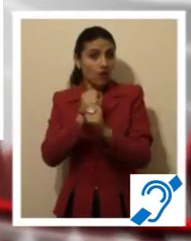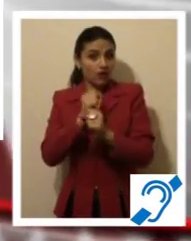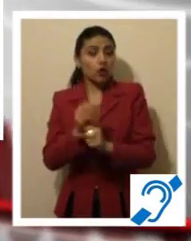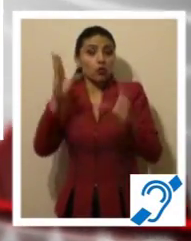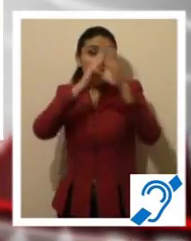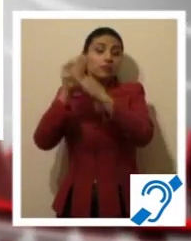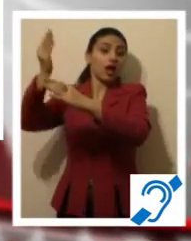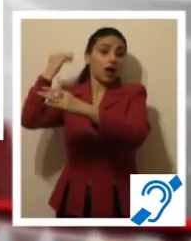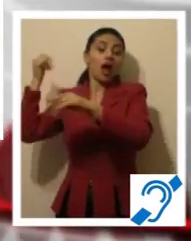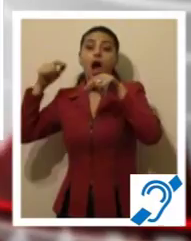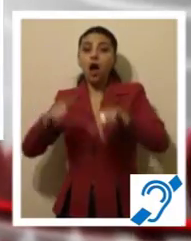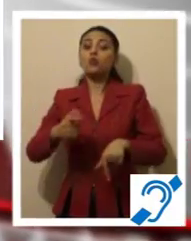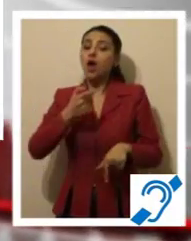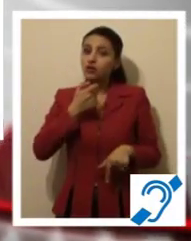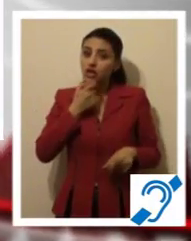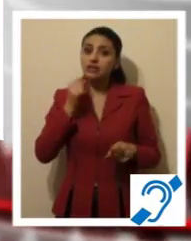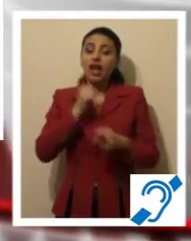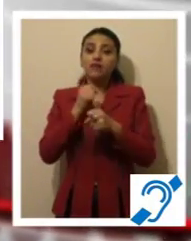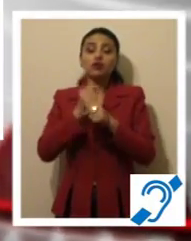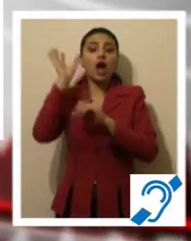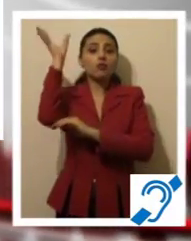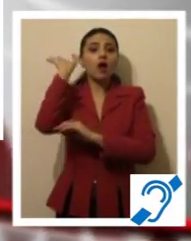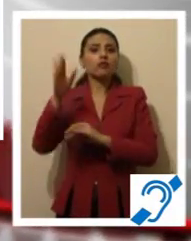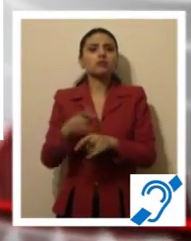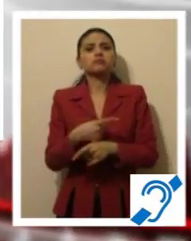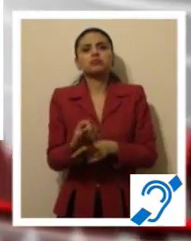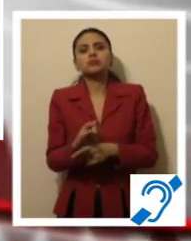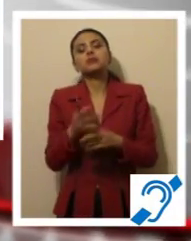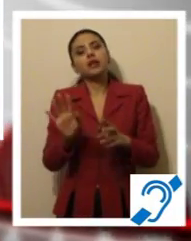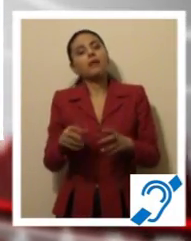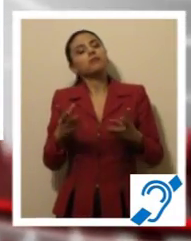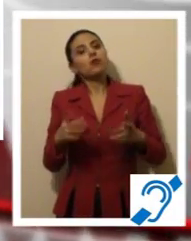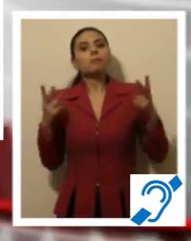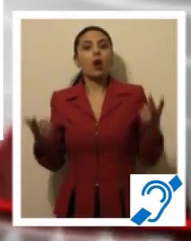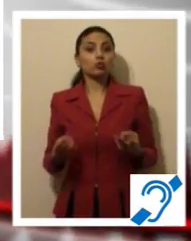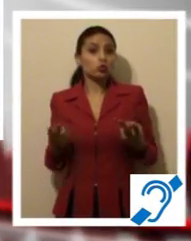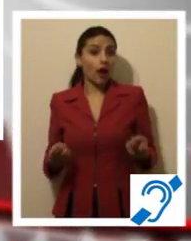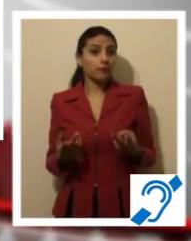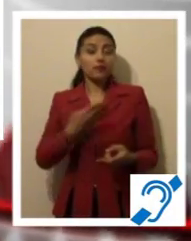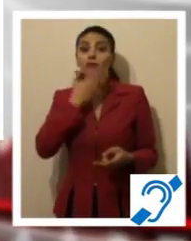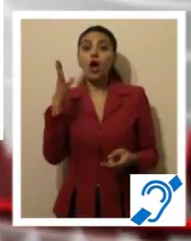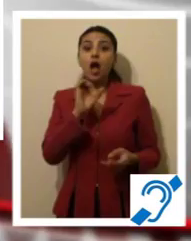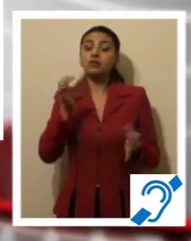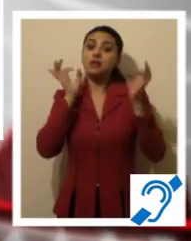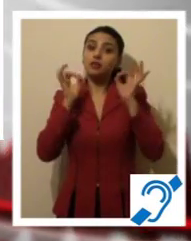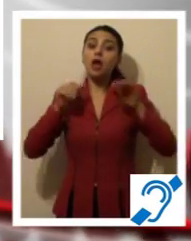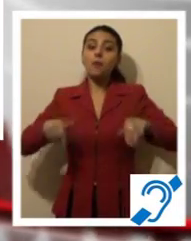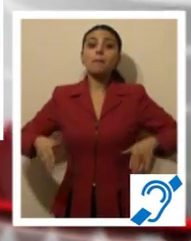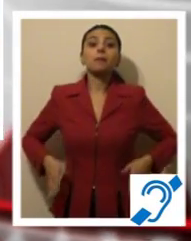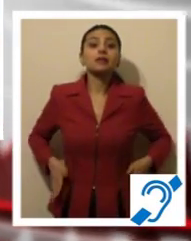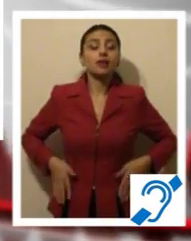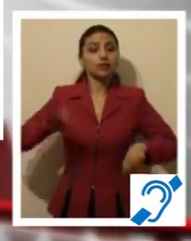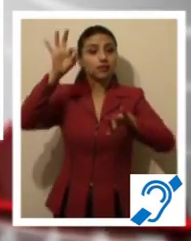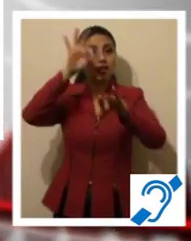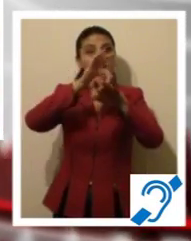acesta, medicii de la Serviciul de ambulanță Argeș au avut parte de o intervenție mai ușoară. Nu s-au înregistrat cazuri speciale, iar în prezent, din statistici,